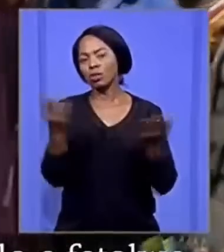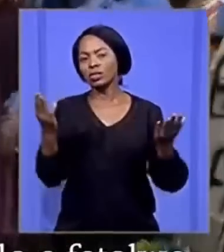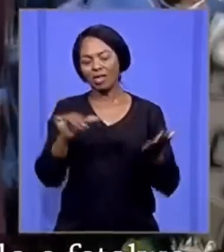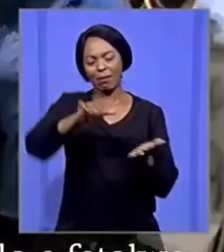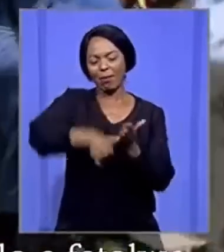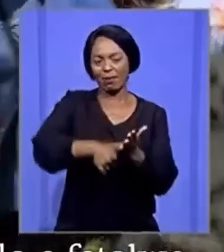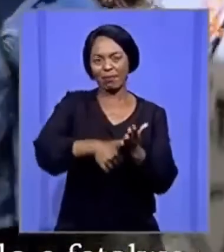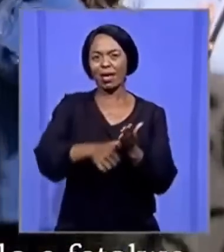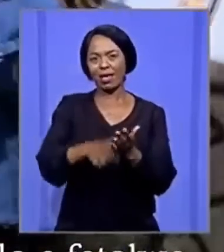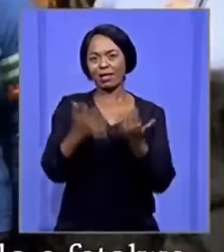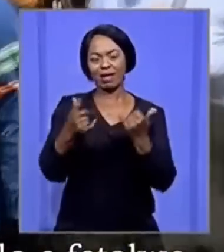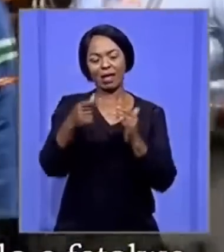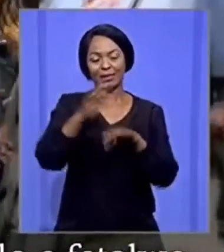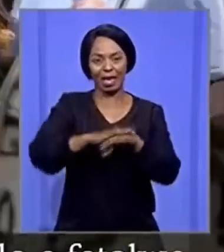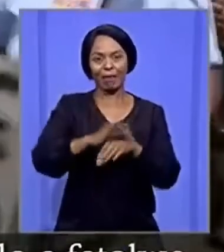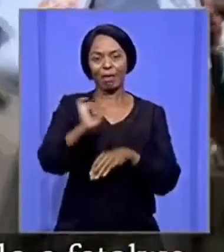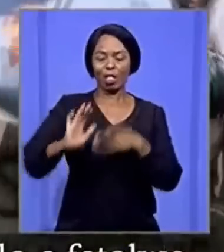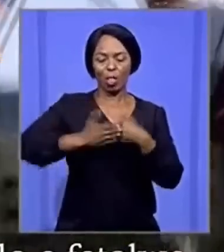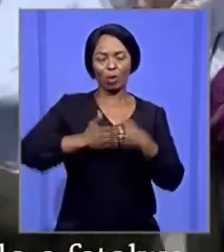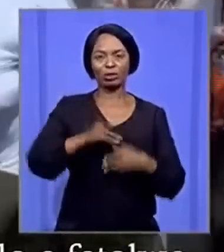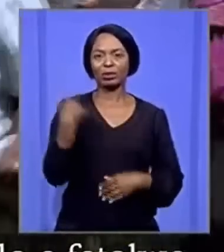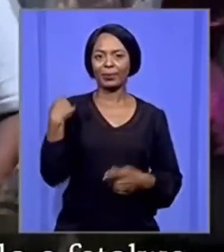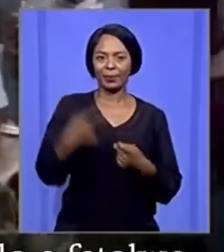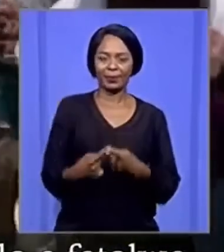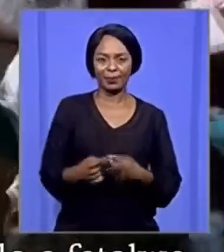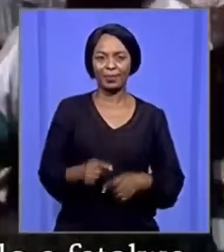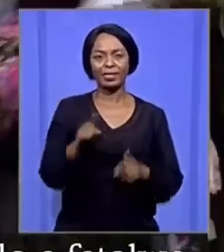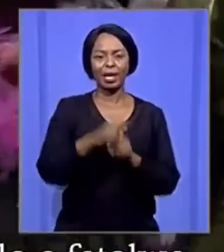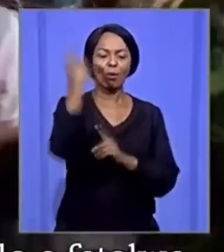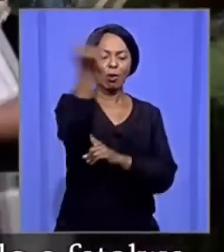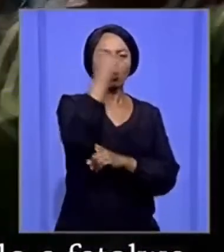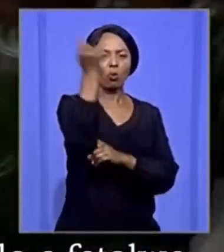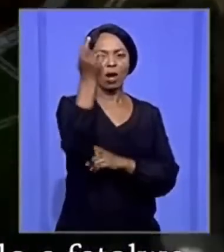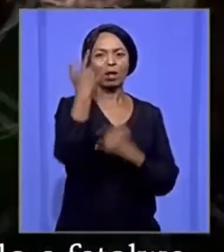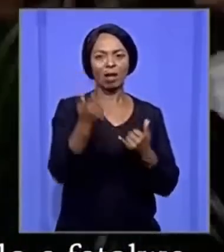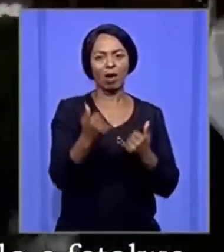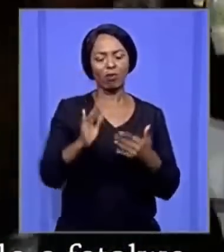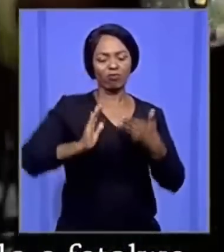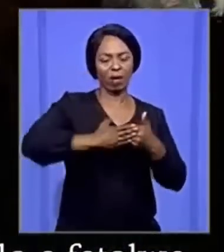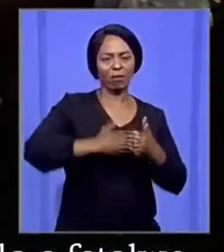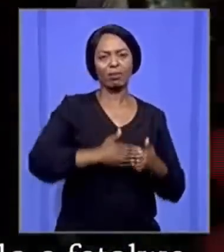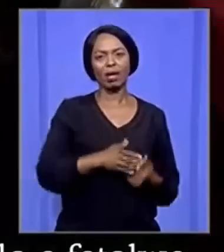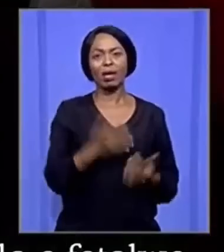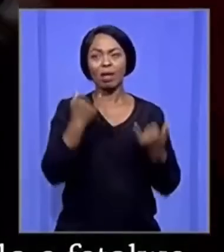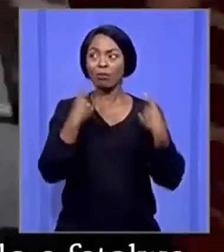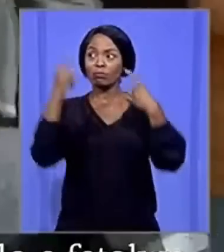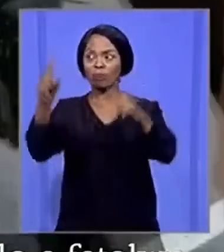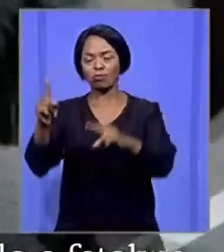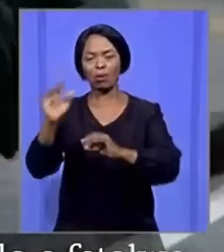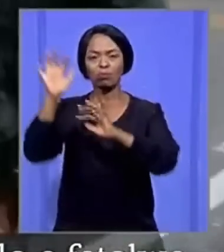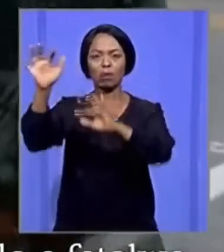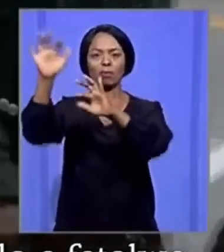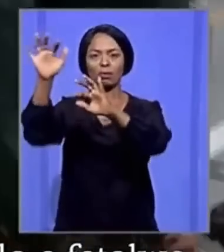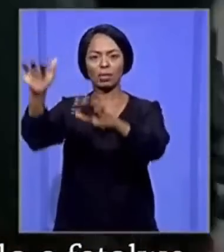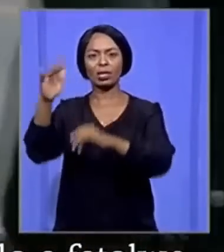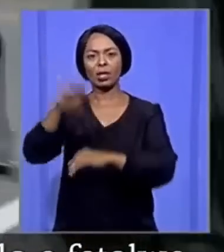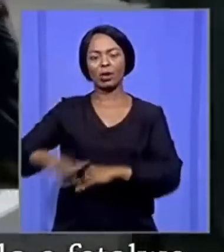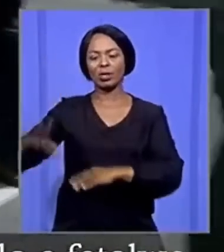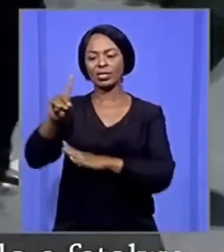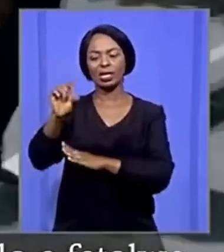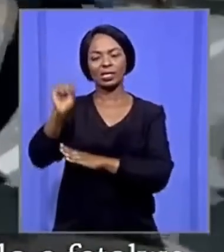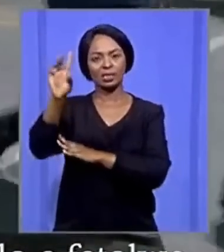dinaga babapi ba gwantetse kgorong ya tlhabolo ya leago ka Polokwane go iša lengwalo la bona la dingongorego. Ba re ba ka se kgone go sepela menabo